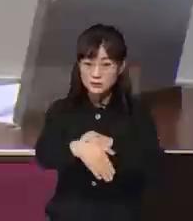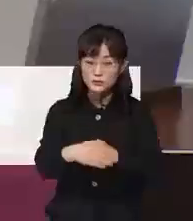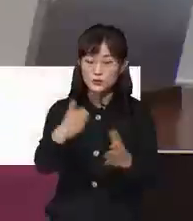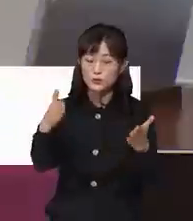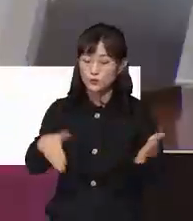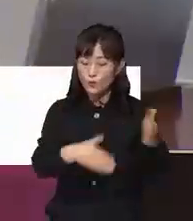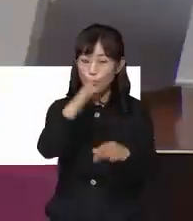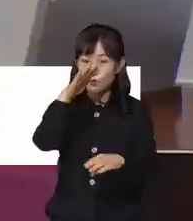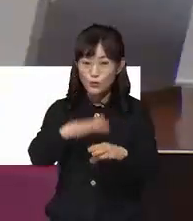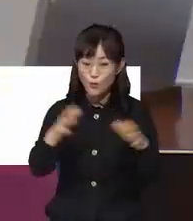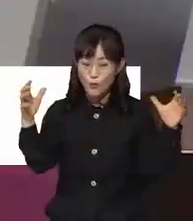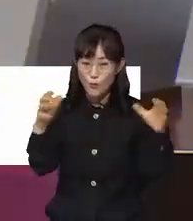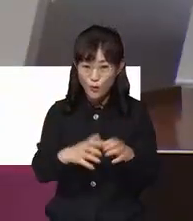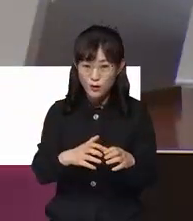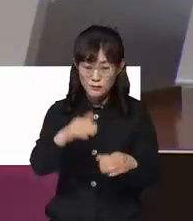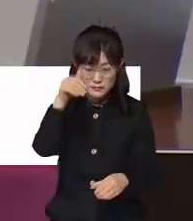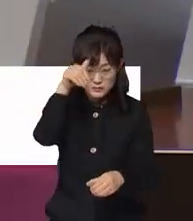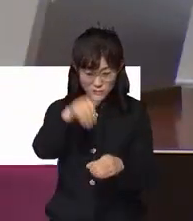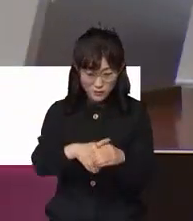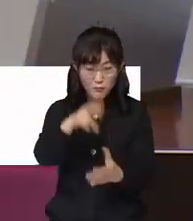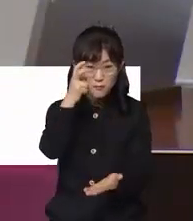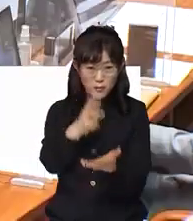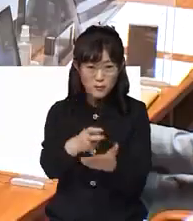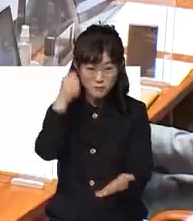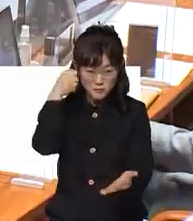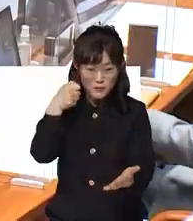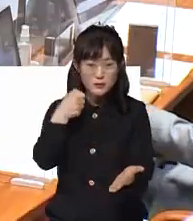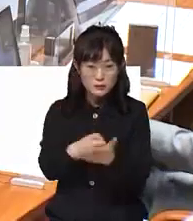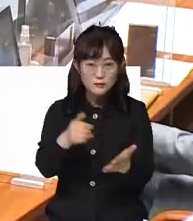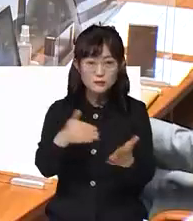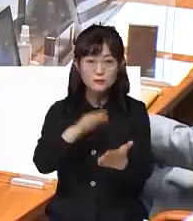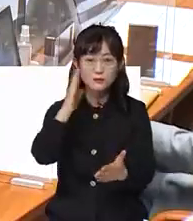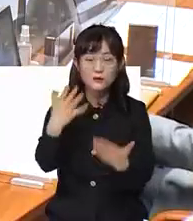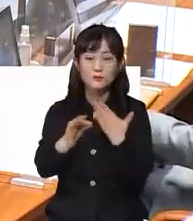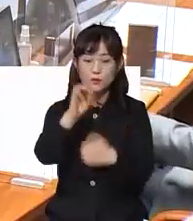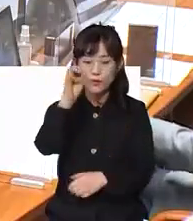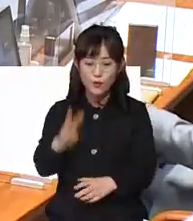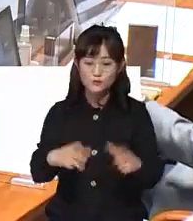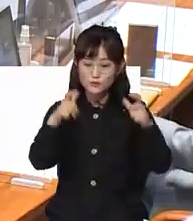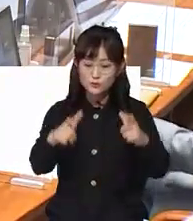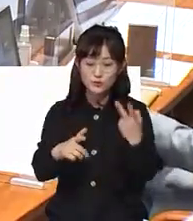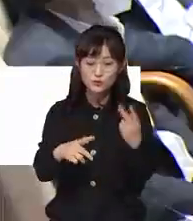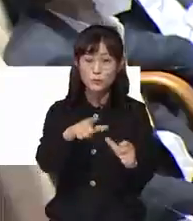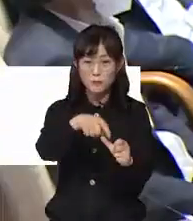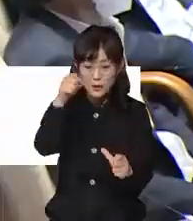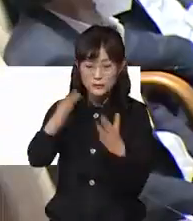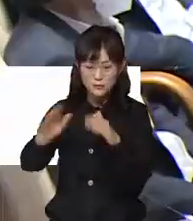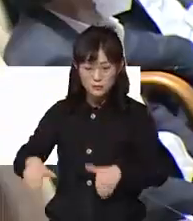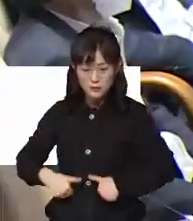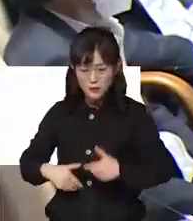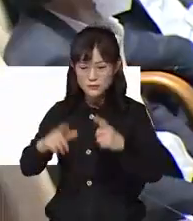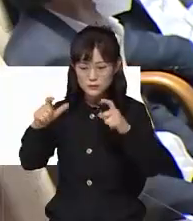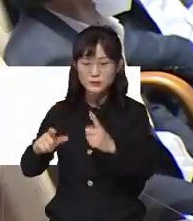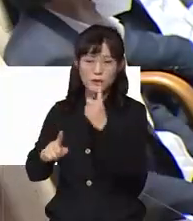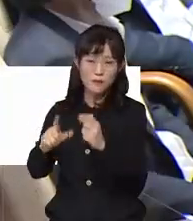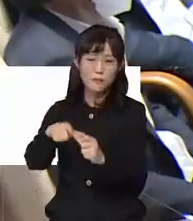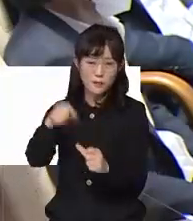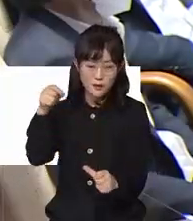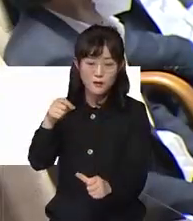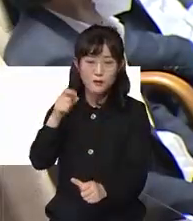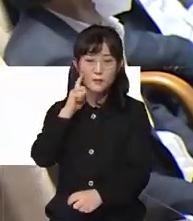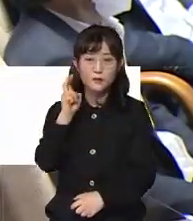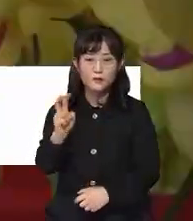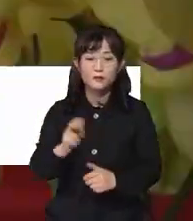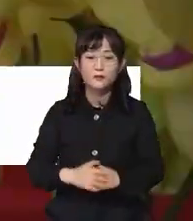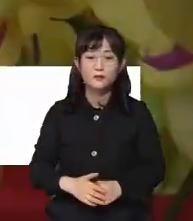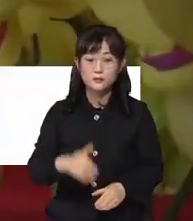동농복합 중대 선거구제가 확정될 경우 광주는 중대 선거구제 전남은 소성거구제가 적용될 것으로 보입니다